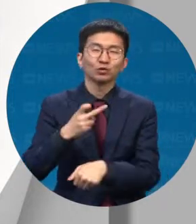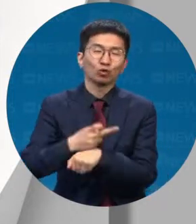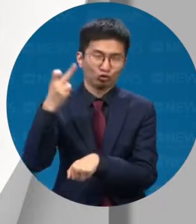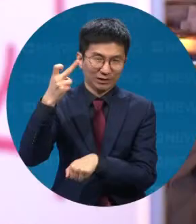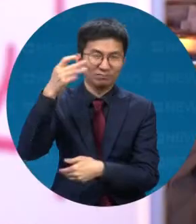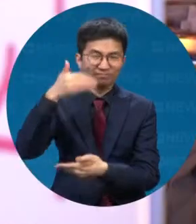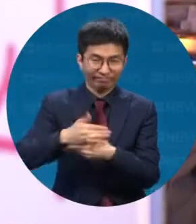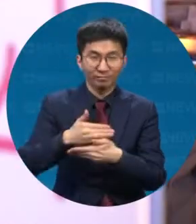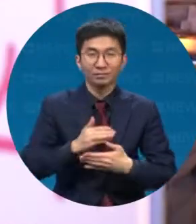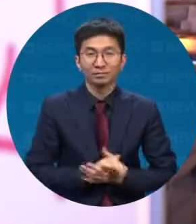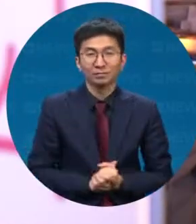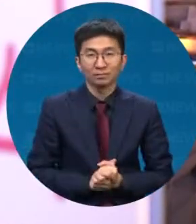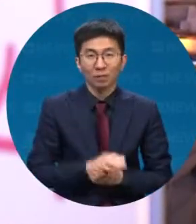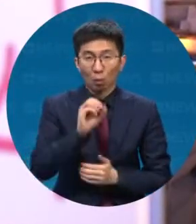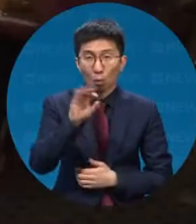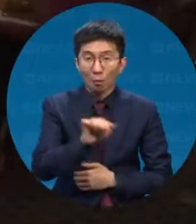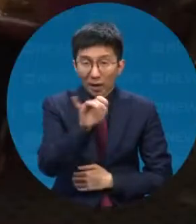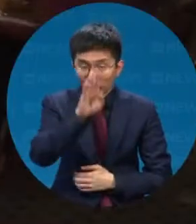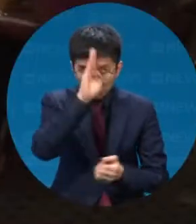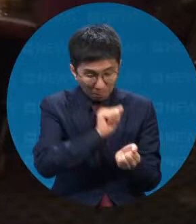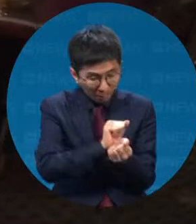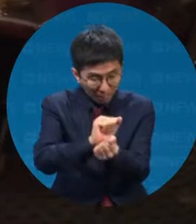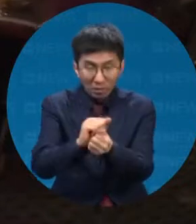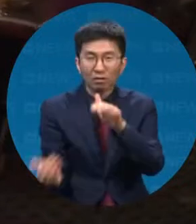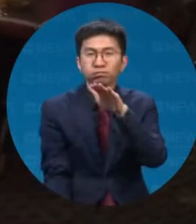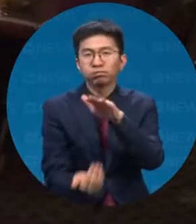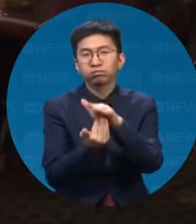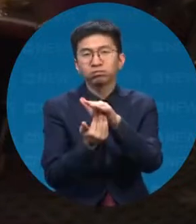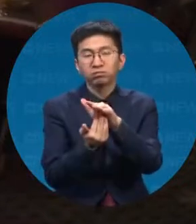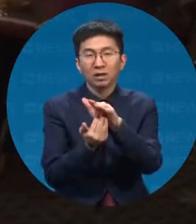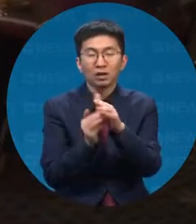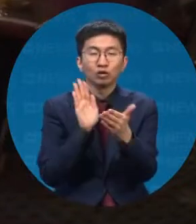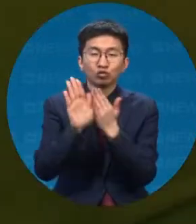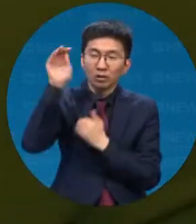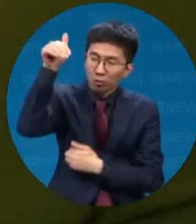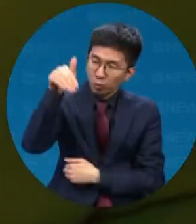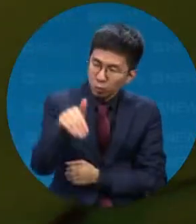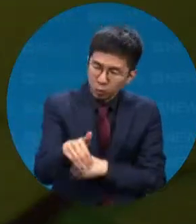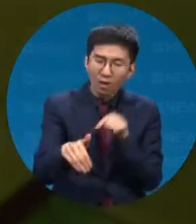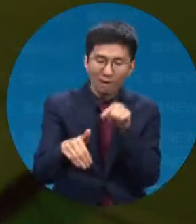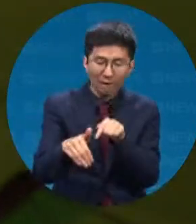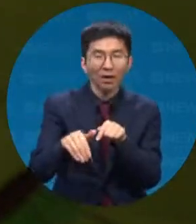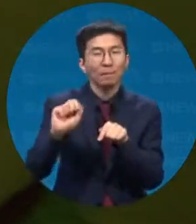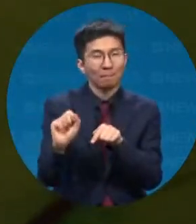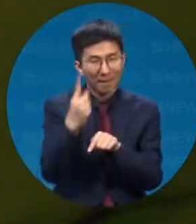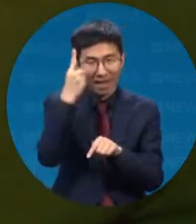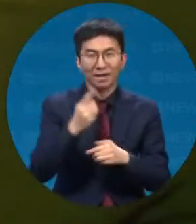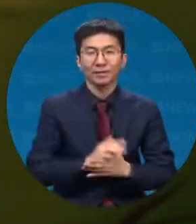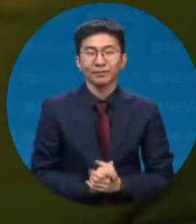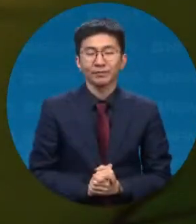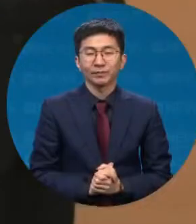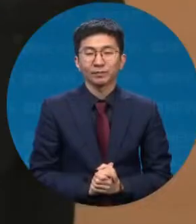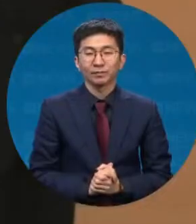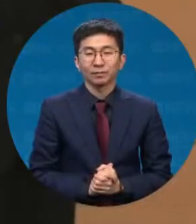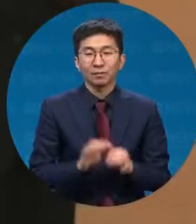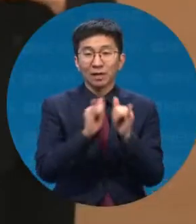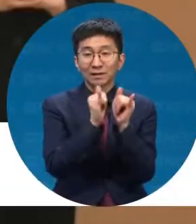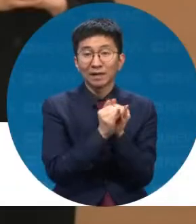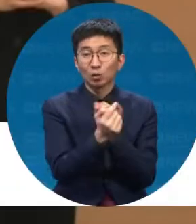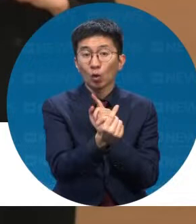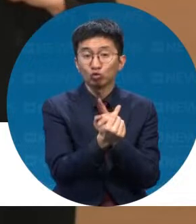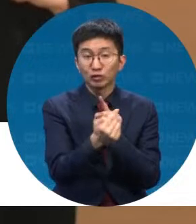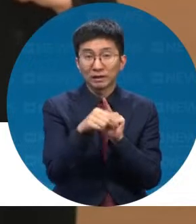됩니다 5 미크론 유행이 정점을 지나 감소세로 전환하는 것을 고려한 조치입니다 그리드 길 앵